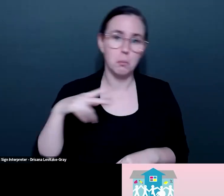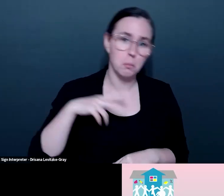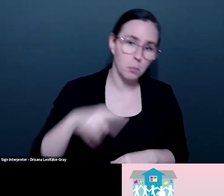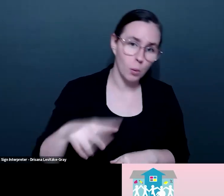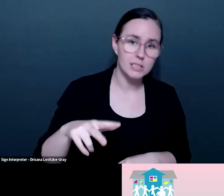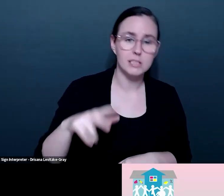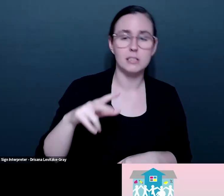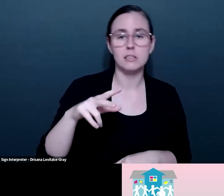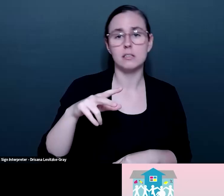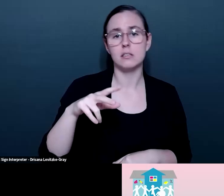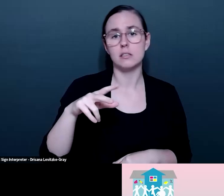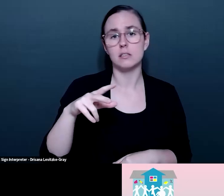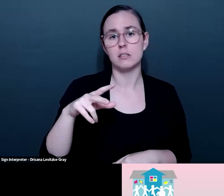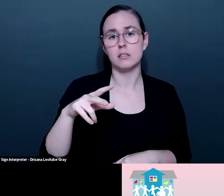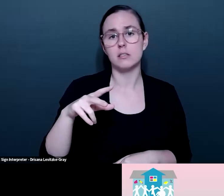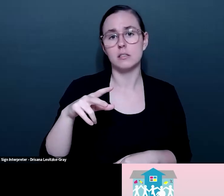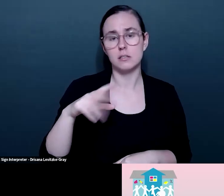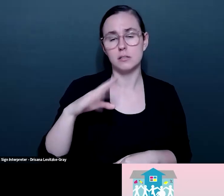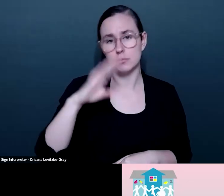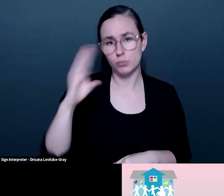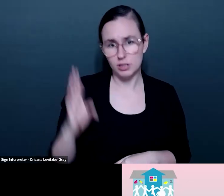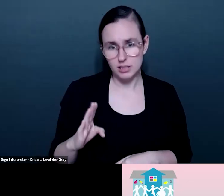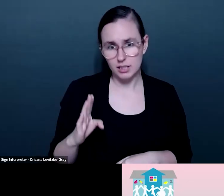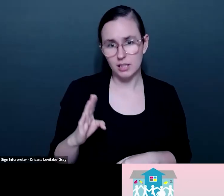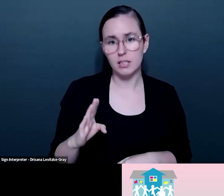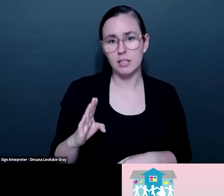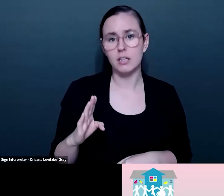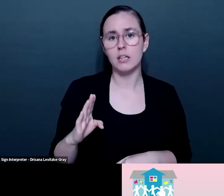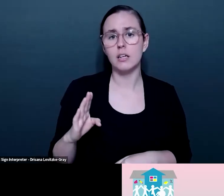khmer, chinois, russe,